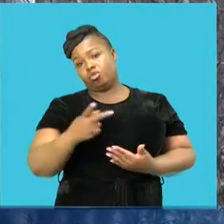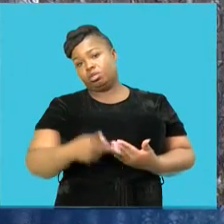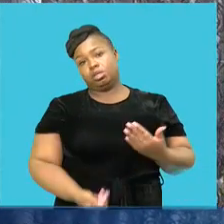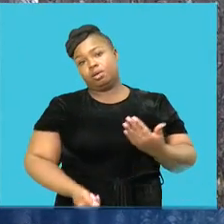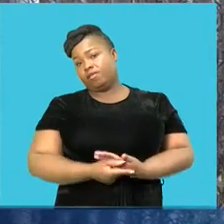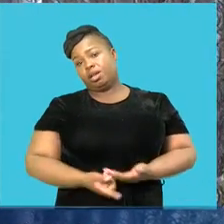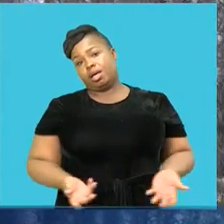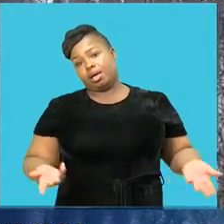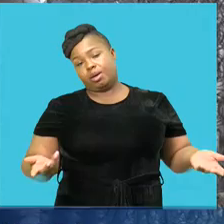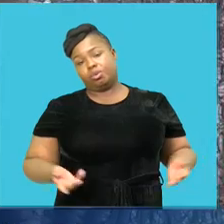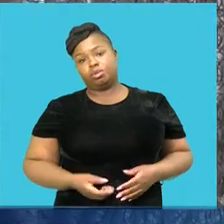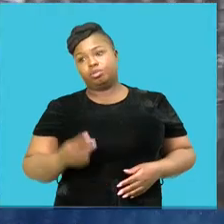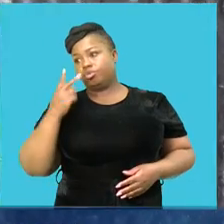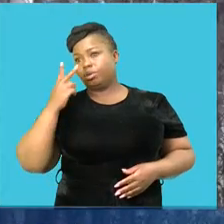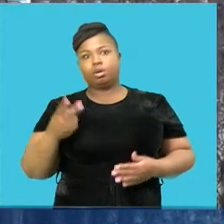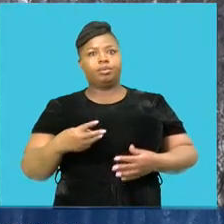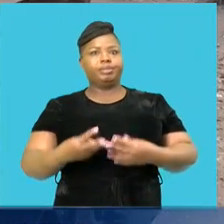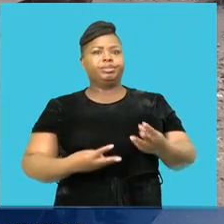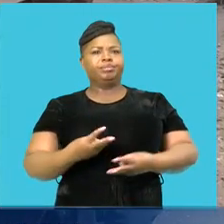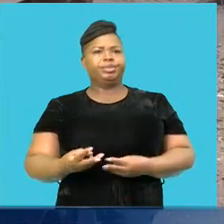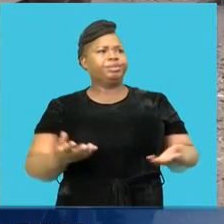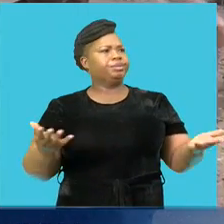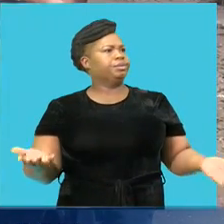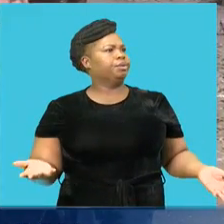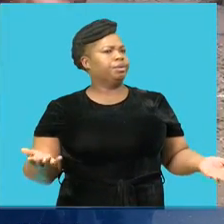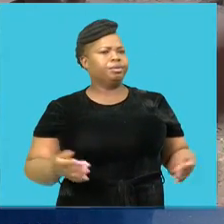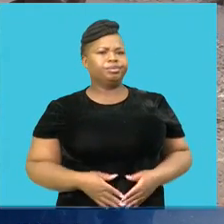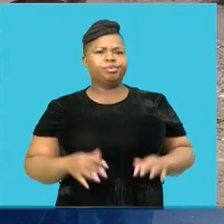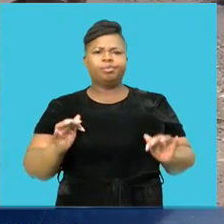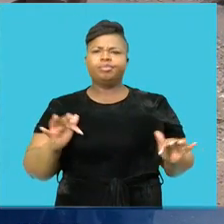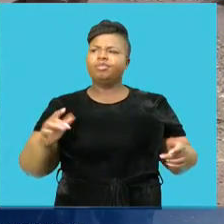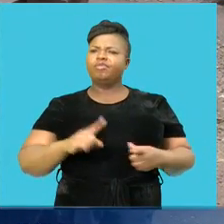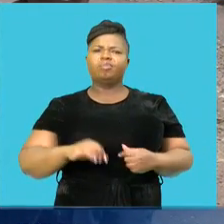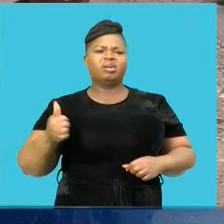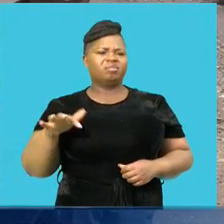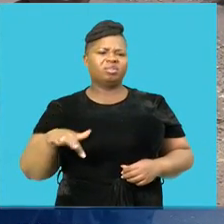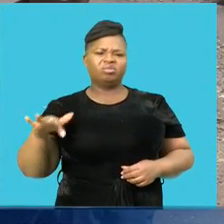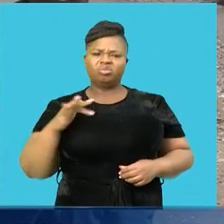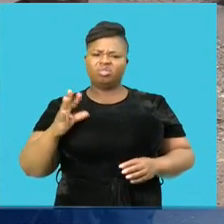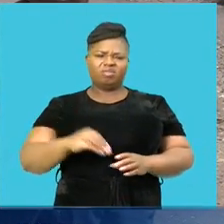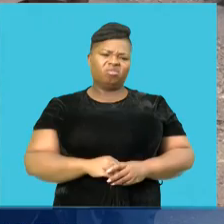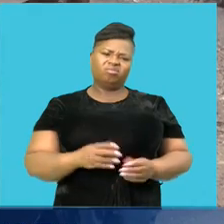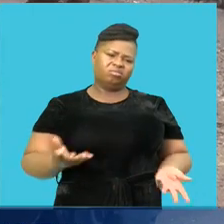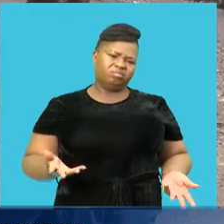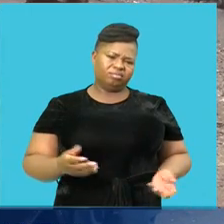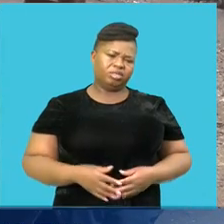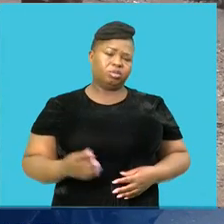avelayo sibona nje sekusetyenza izitayishini sibona nto abasuka kwezinye iindawo thina sikhawunti andifuna uthi